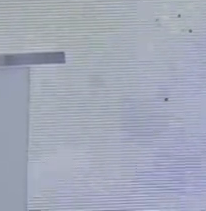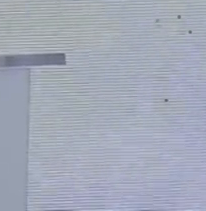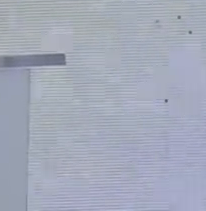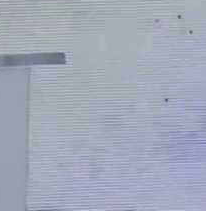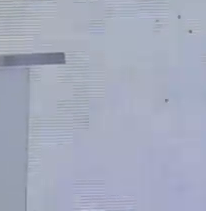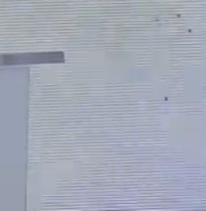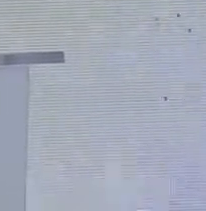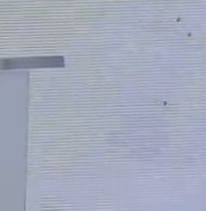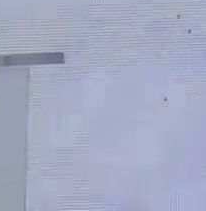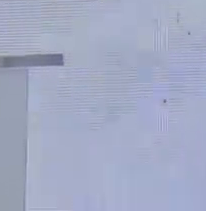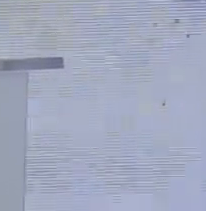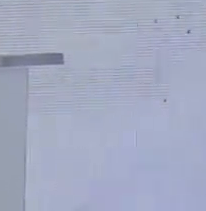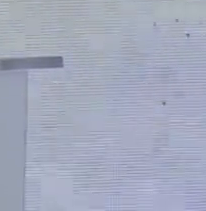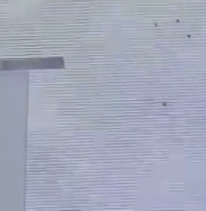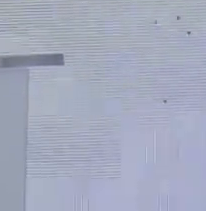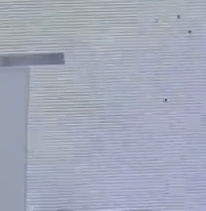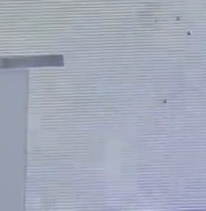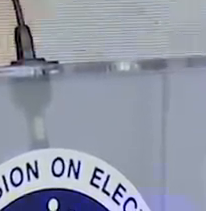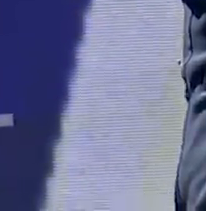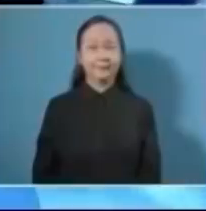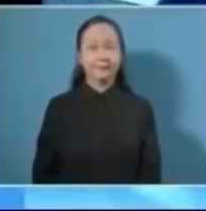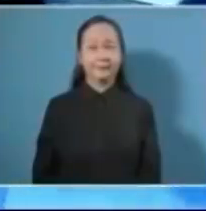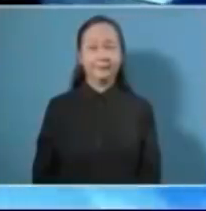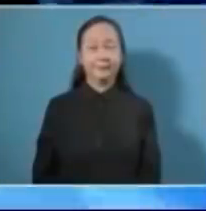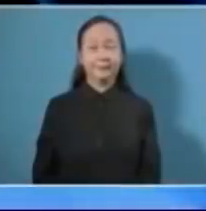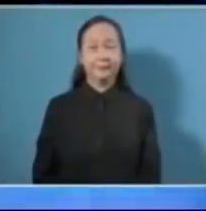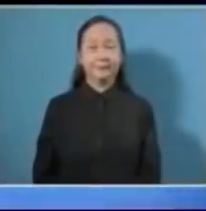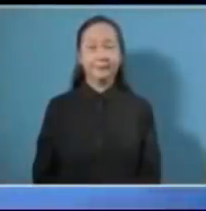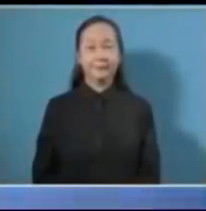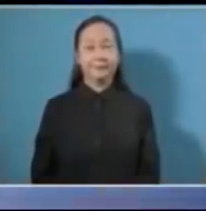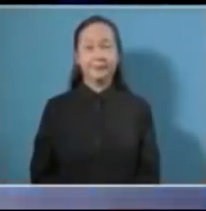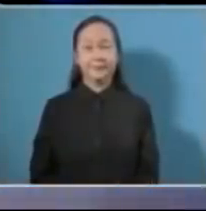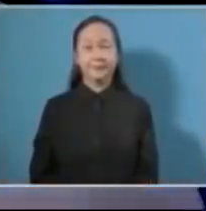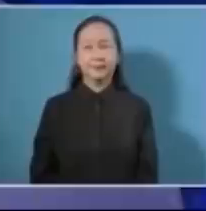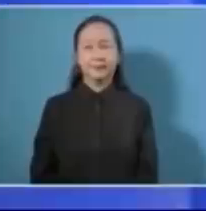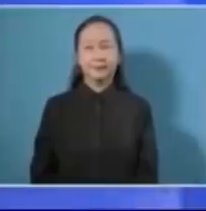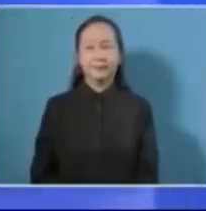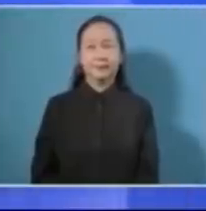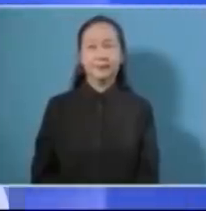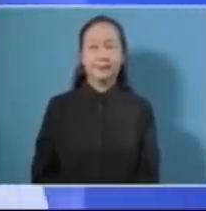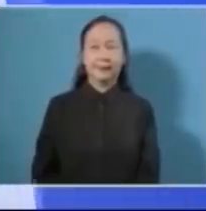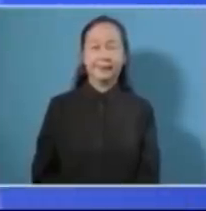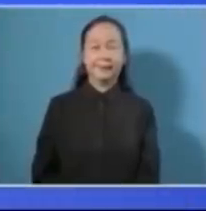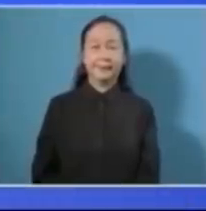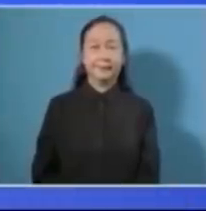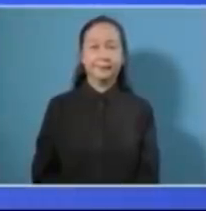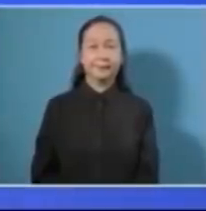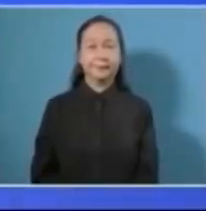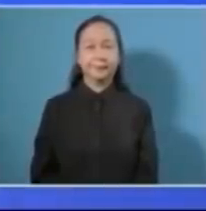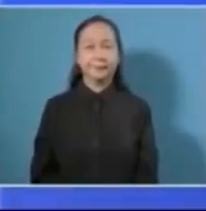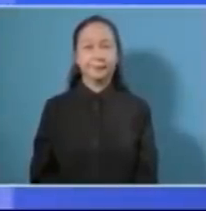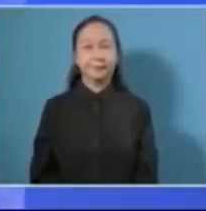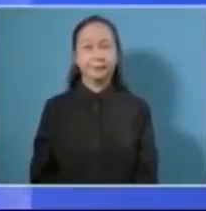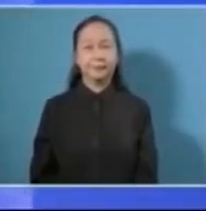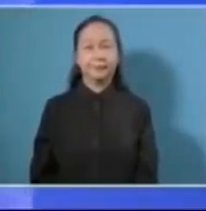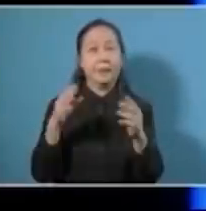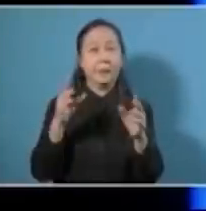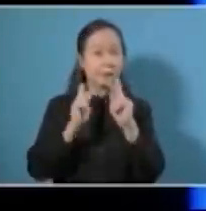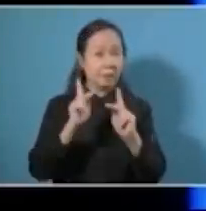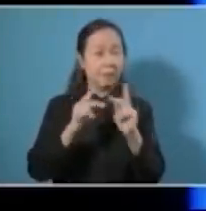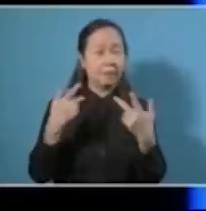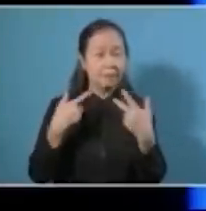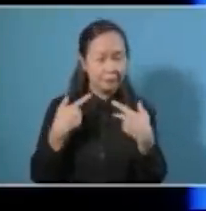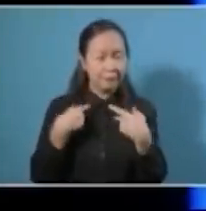pampublikong aktibidad ang katandem niyang si Rizalito David. Lumahok naman sa CBCP Election Forum sina presidential candidates